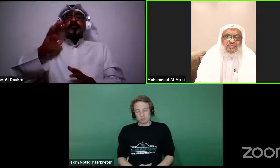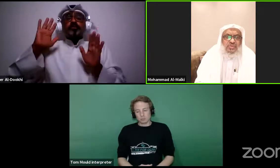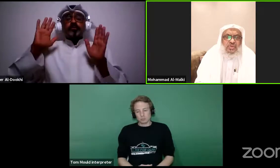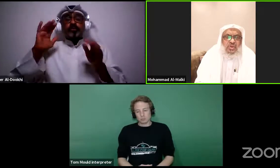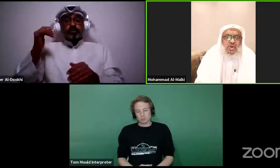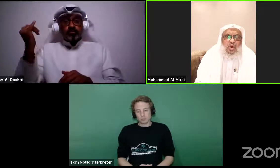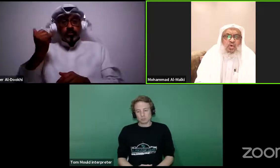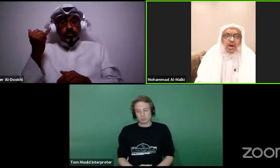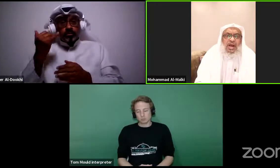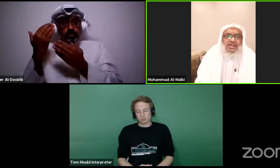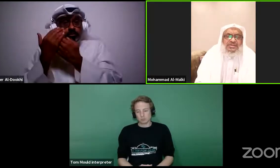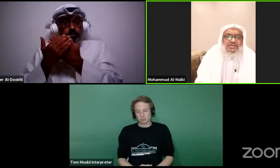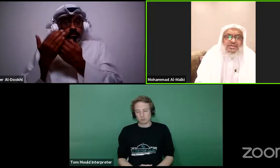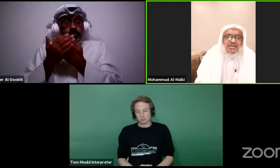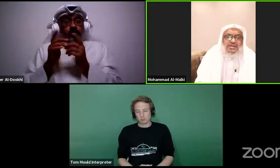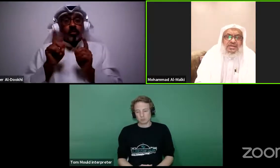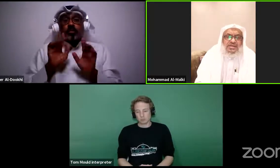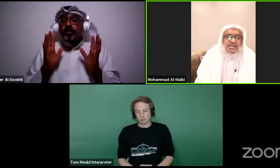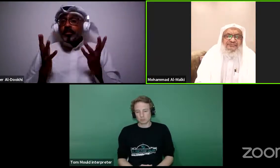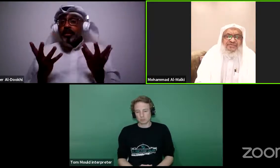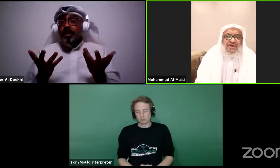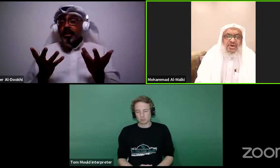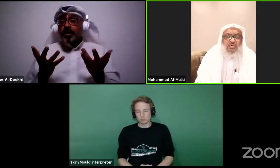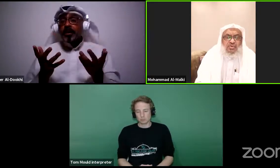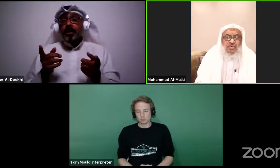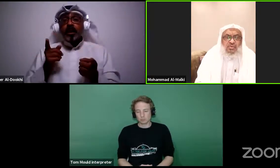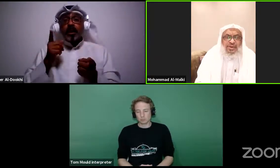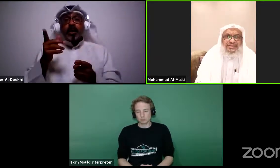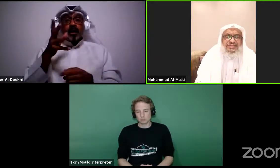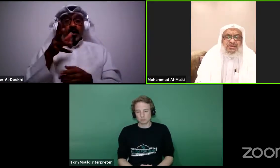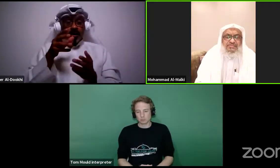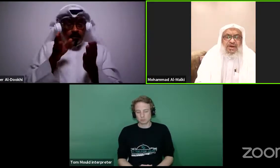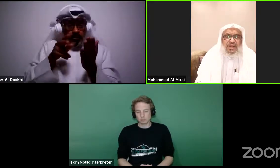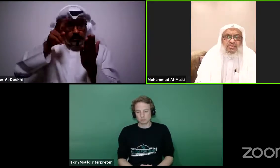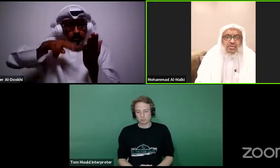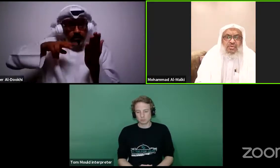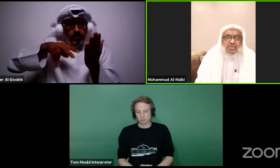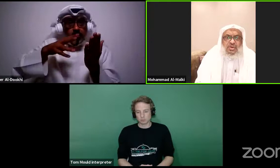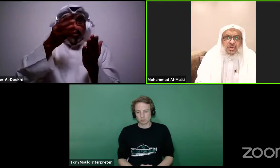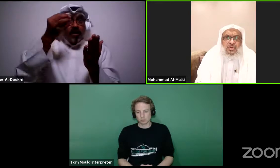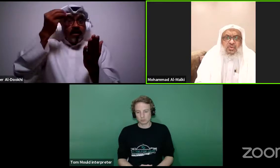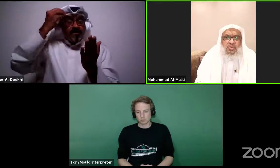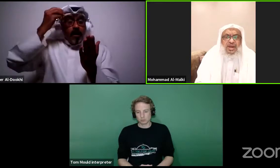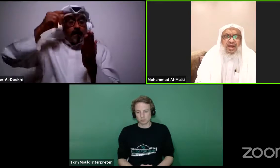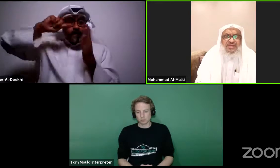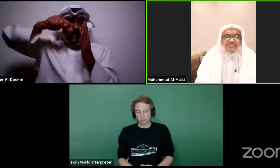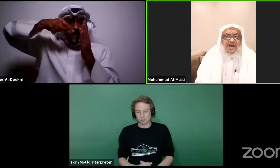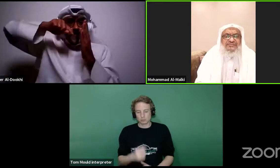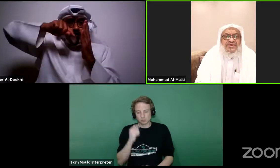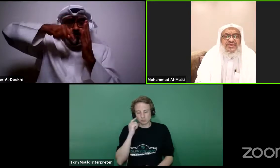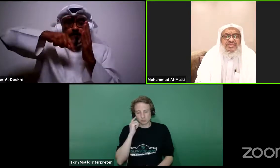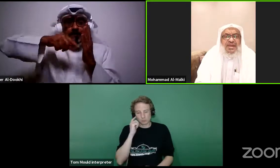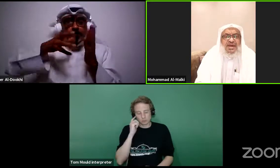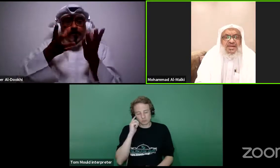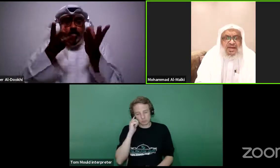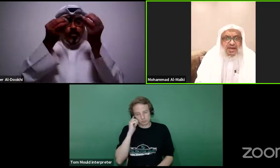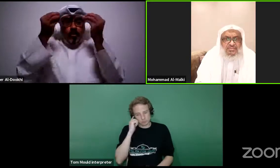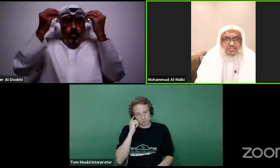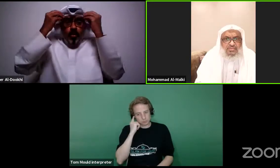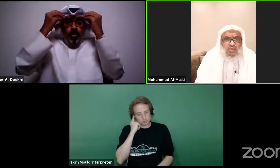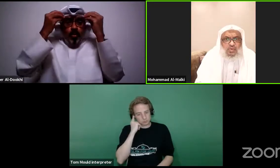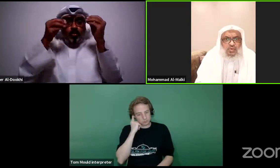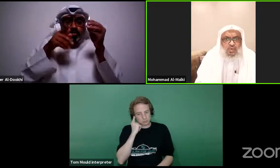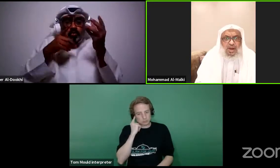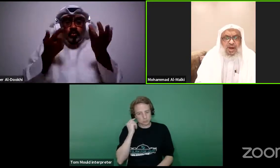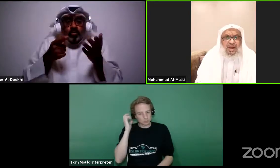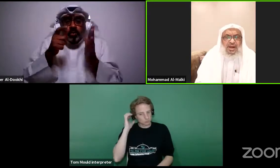الاعتناء هو أن يفهمه ويتدبره ويعرف ما فيه من أحكام